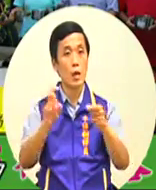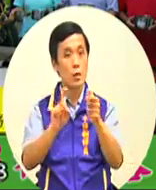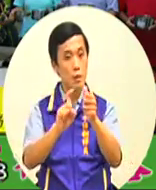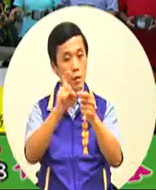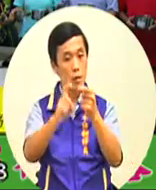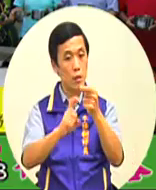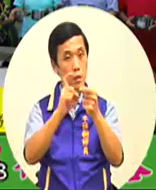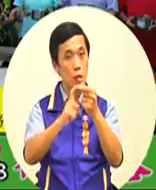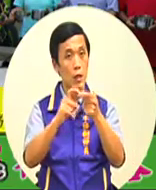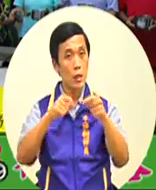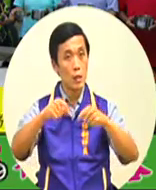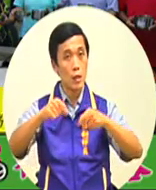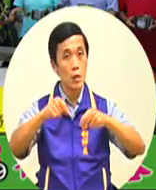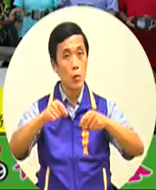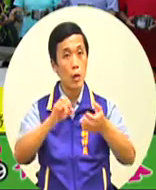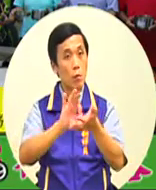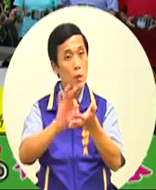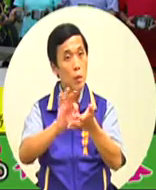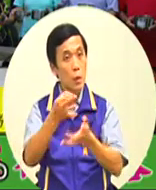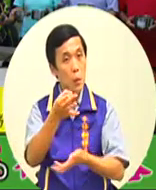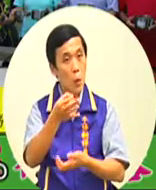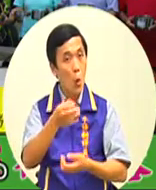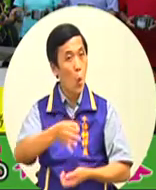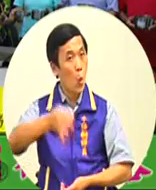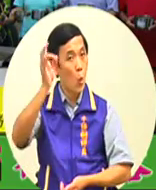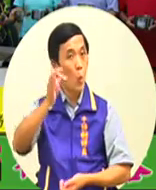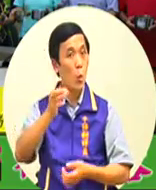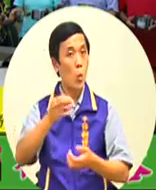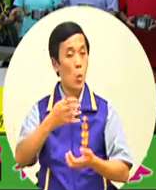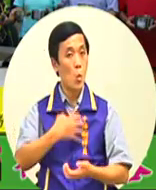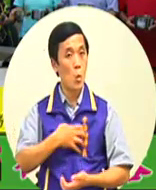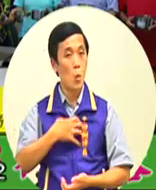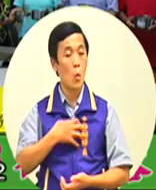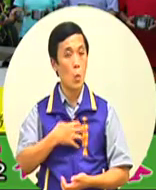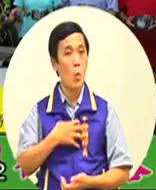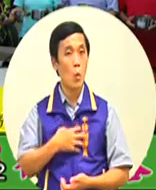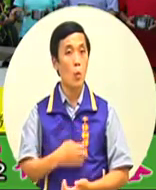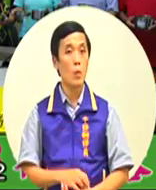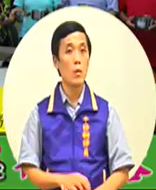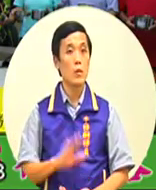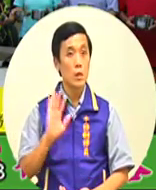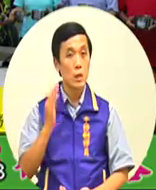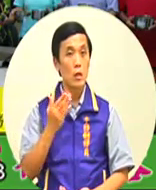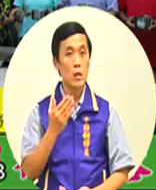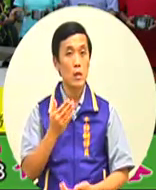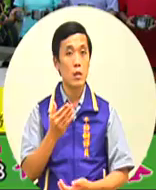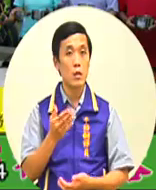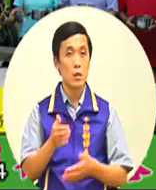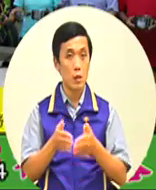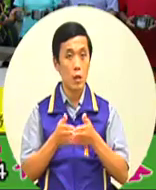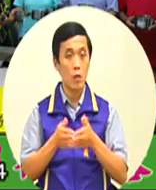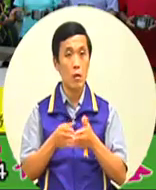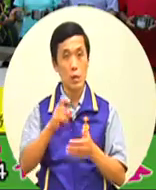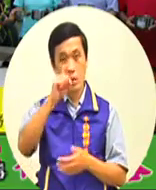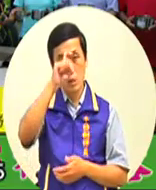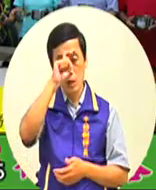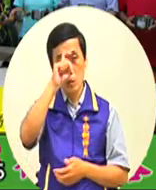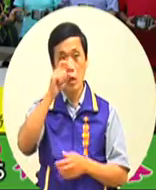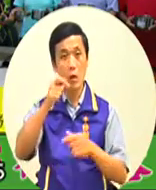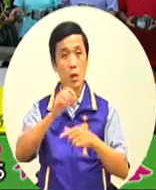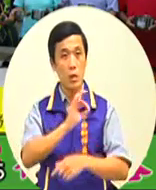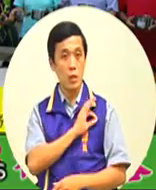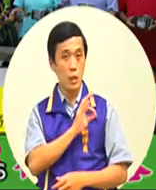划所花的经费当然是很多啊，但是你也是要透过很多的民间单位投